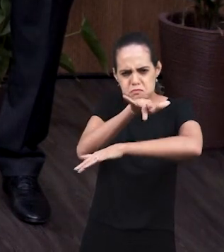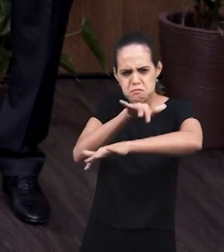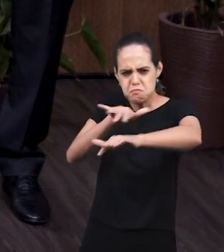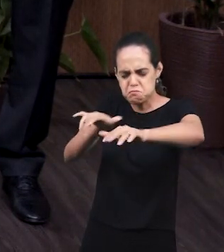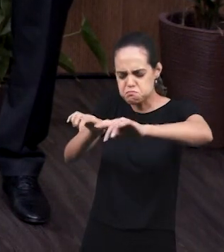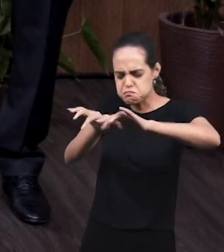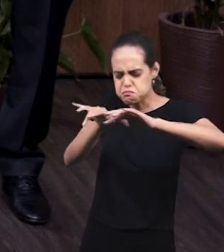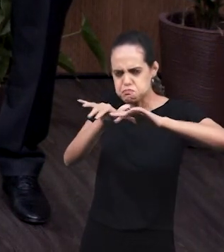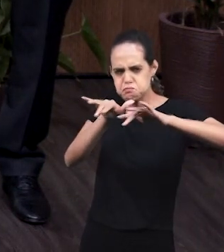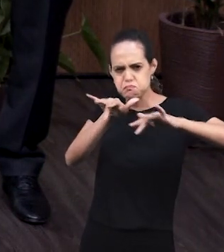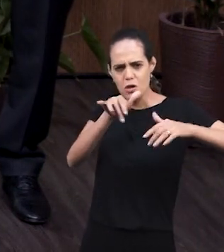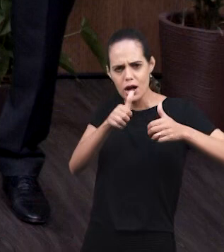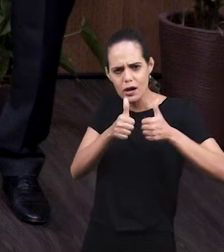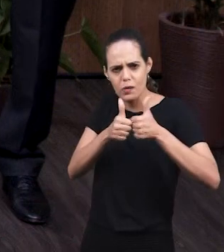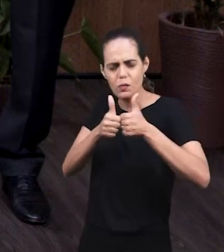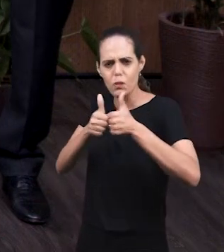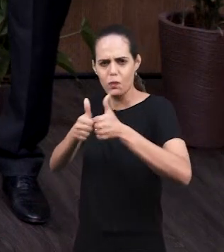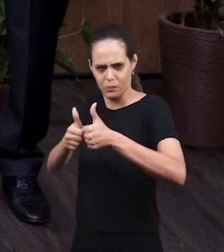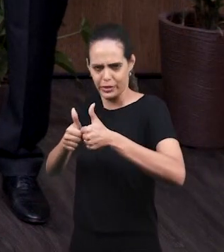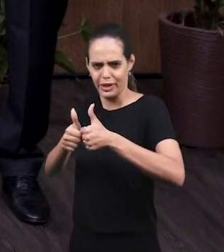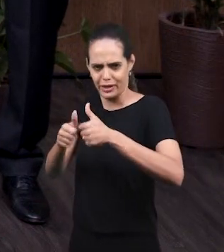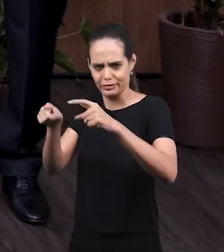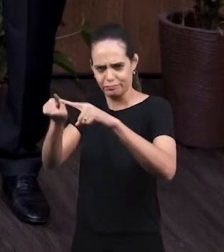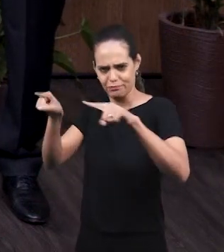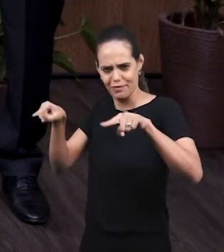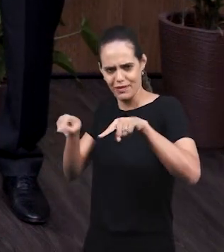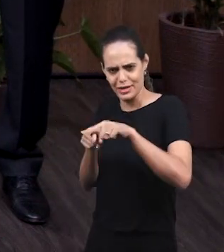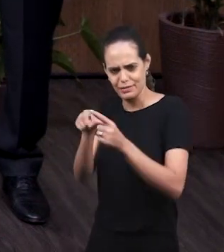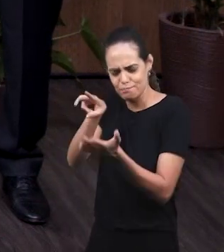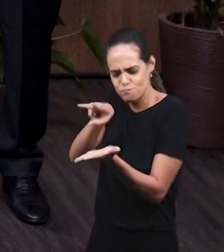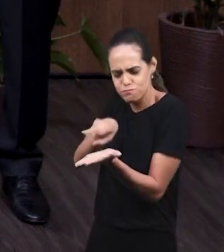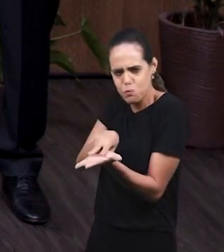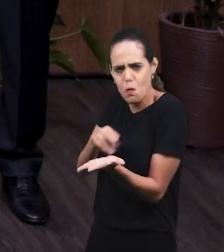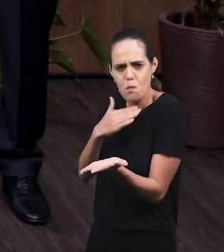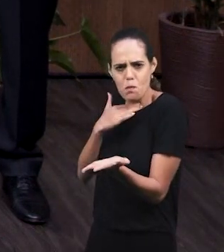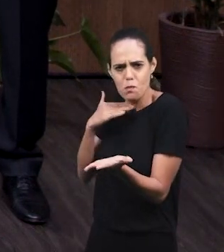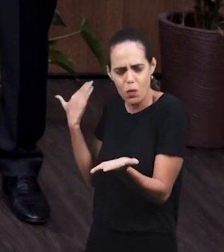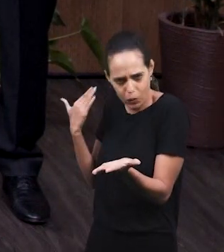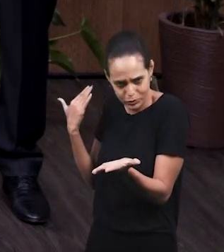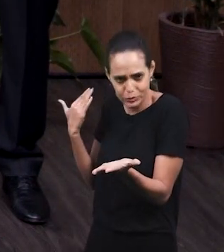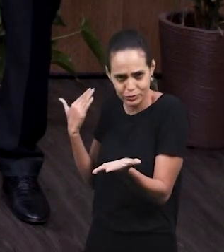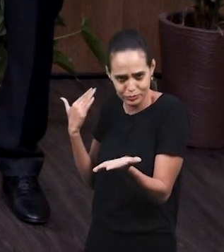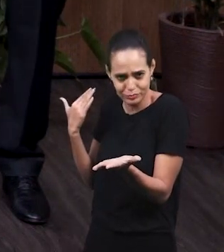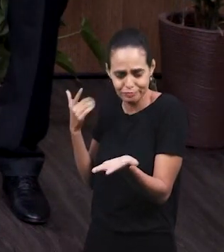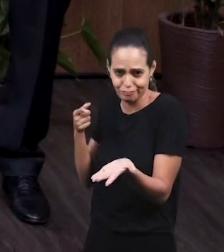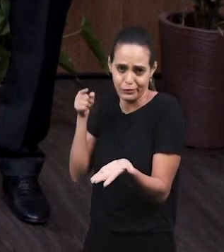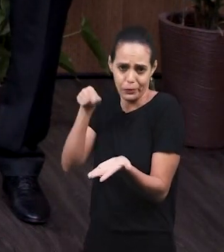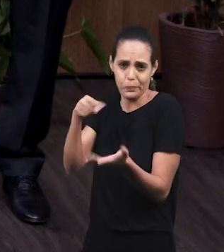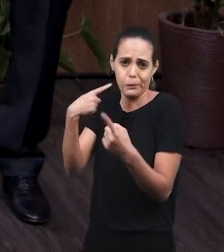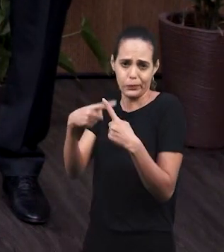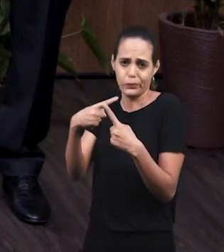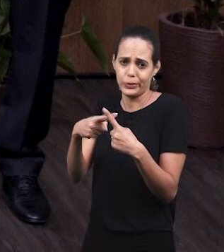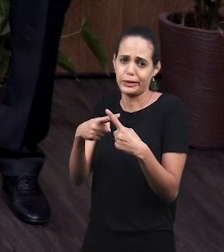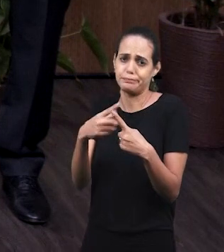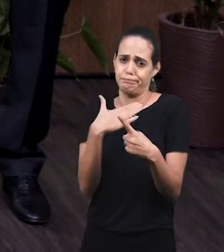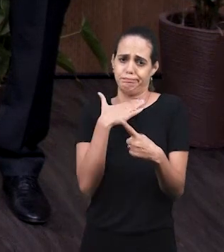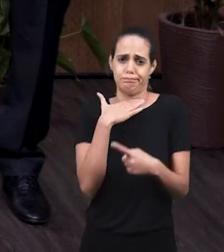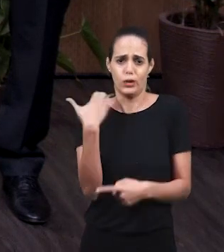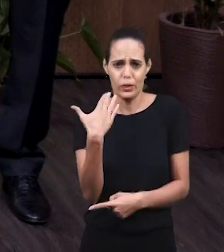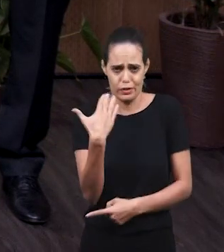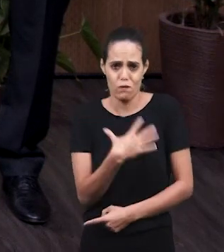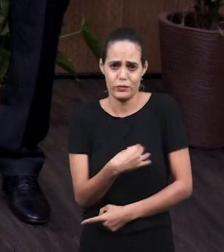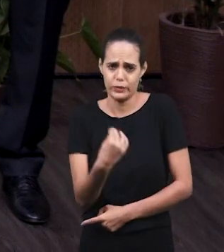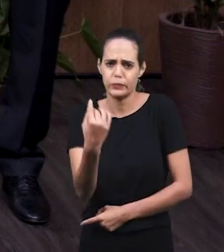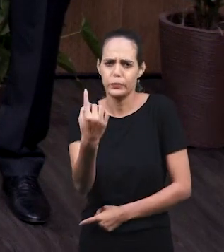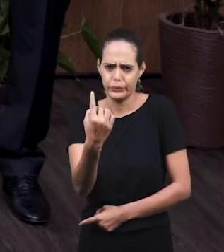accompagnait le cortège funèbre en lamentant la mort du fils unique de la veuve. La foule